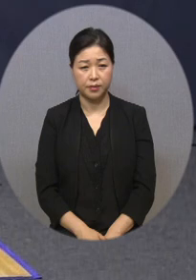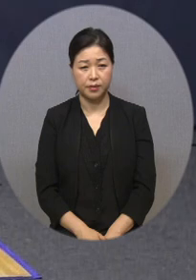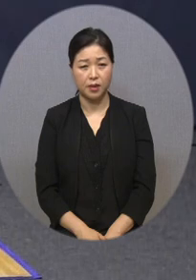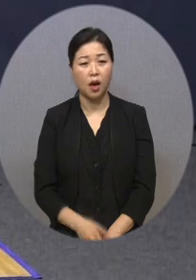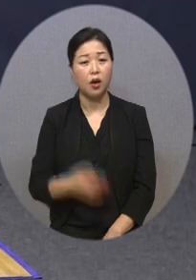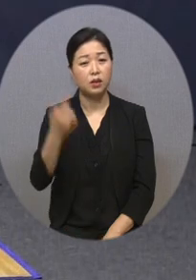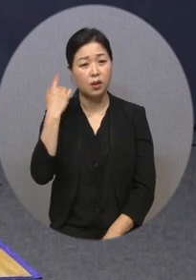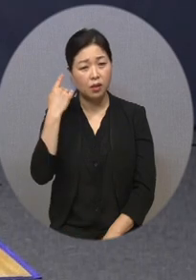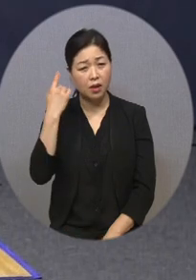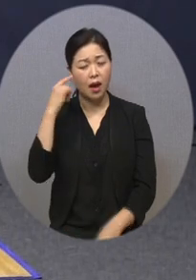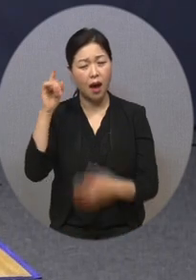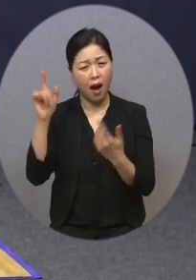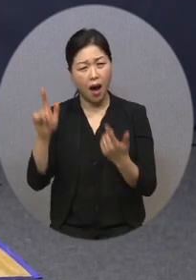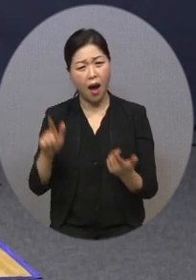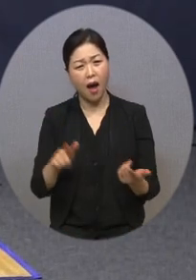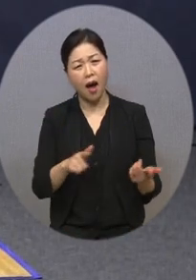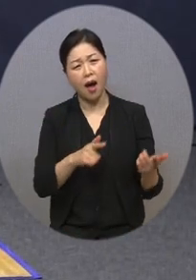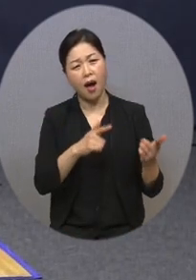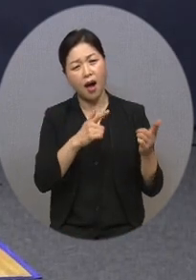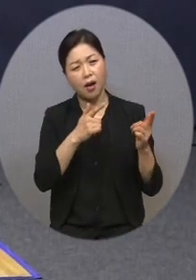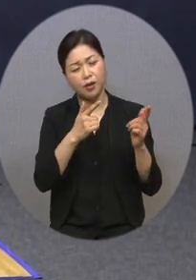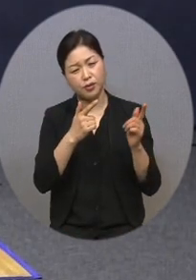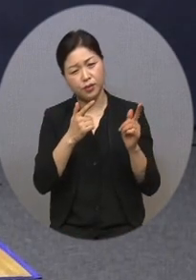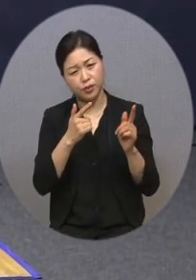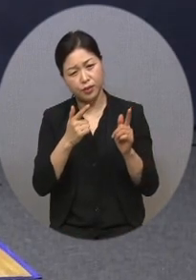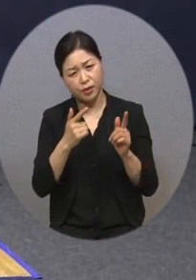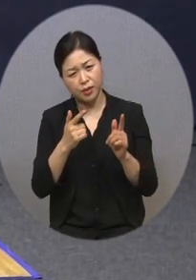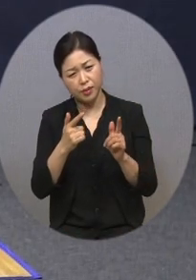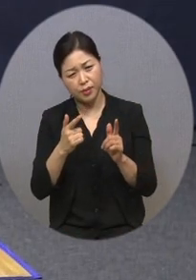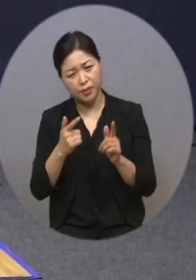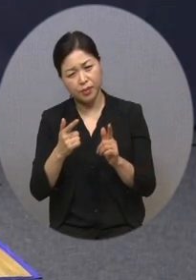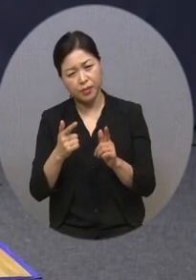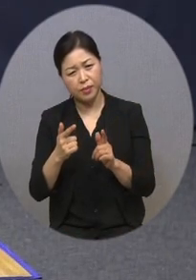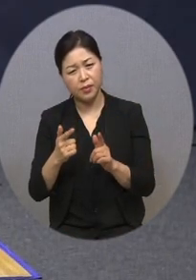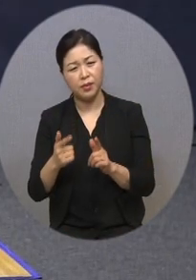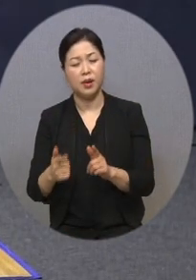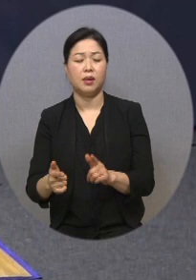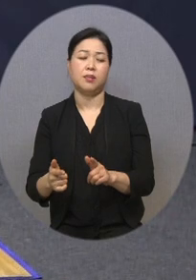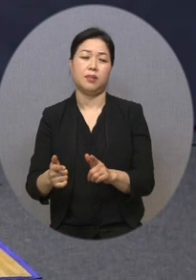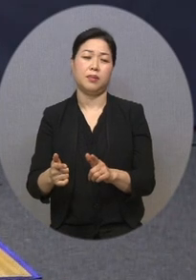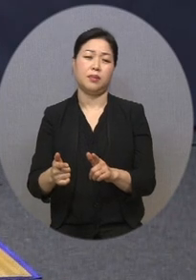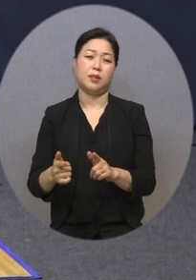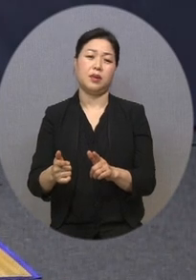어저께 하루를 문들라